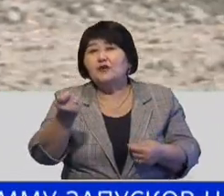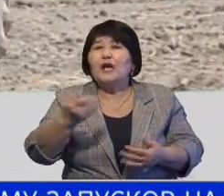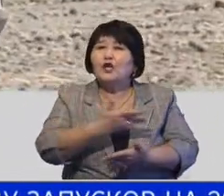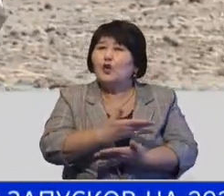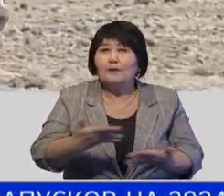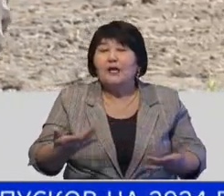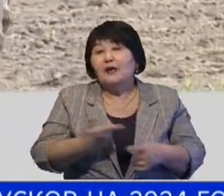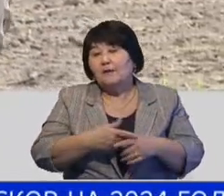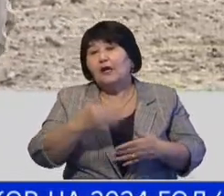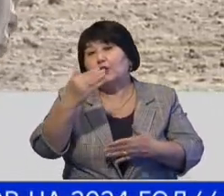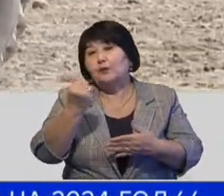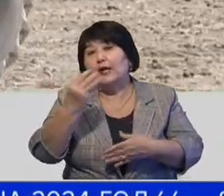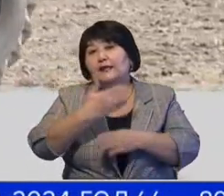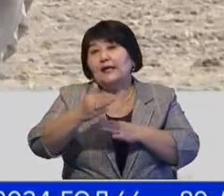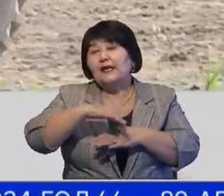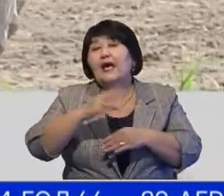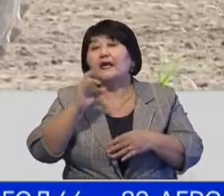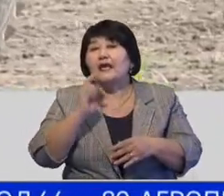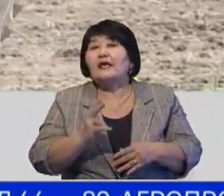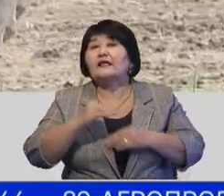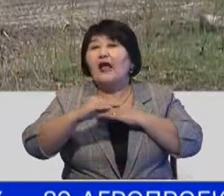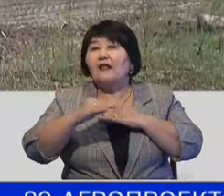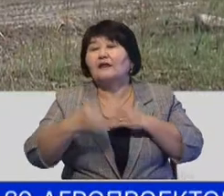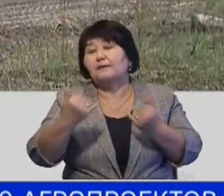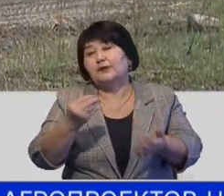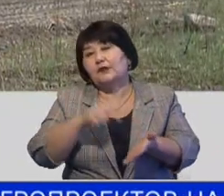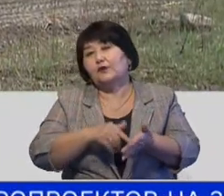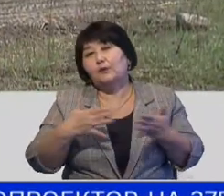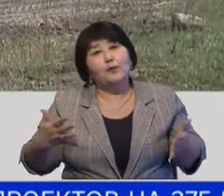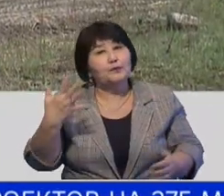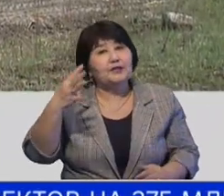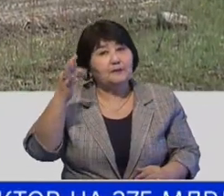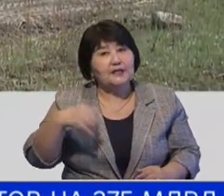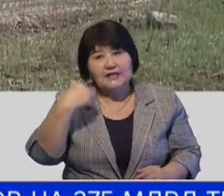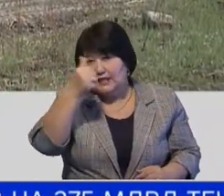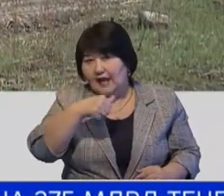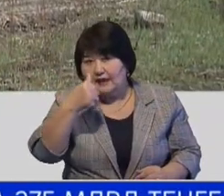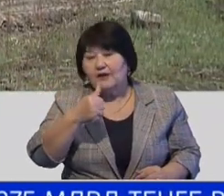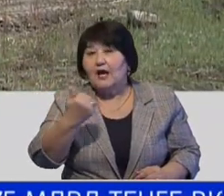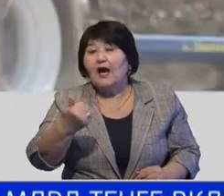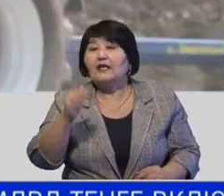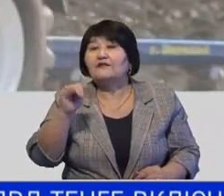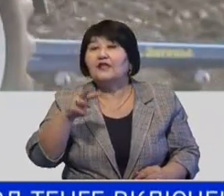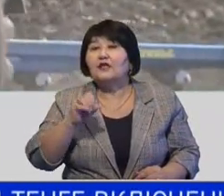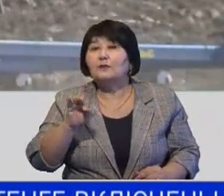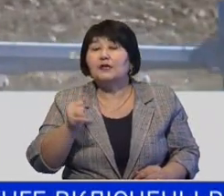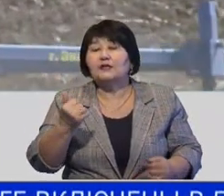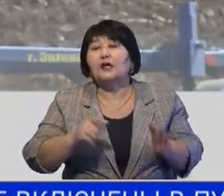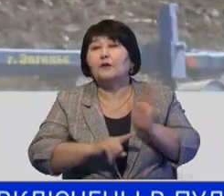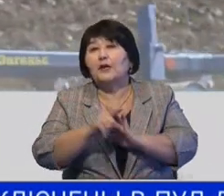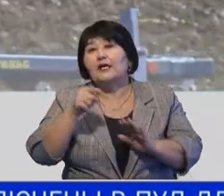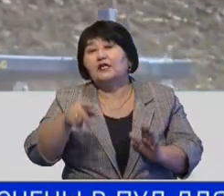удобрения. Программа кредитования «Кендала» предоставляет займы со ставкой не более 5% годовых. От фермеров страны на сегодня